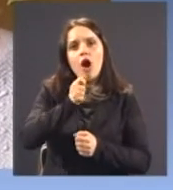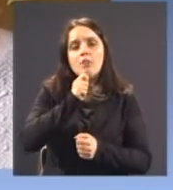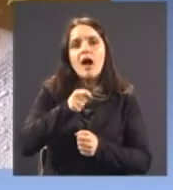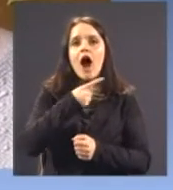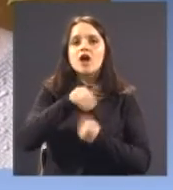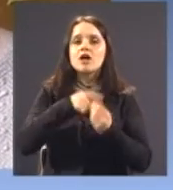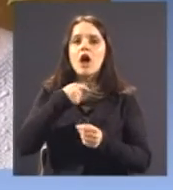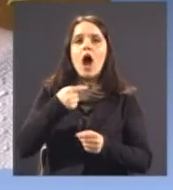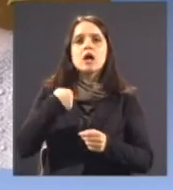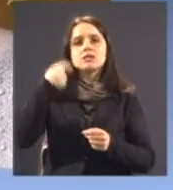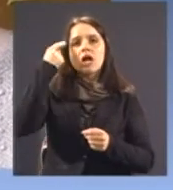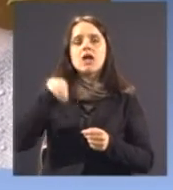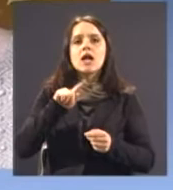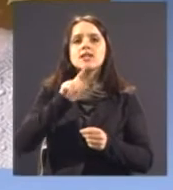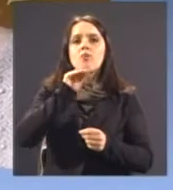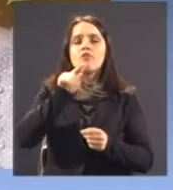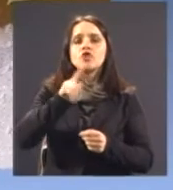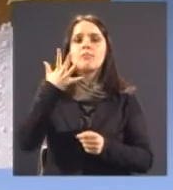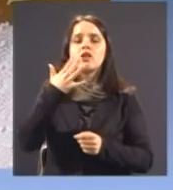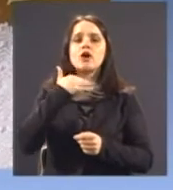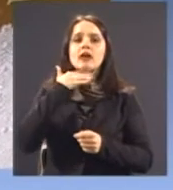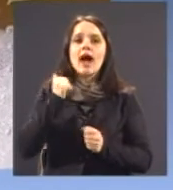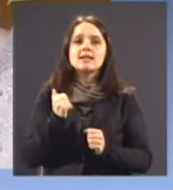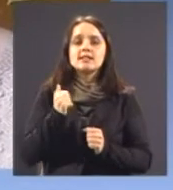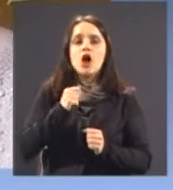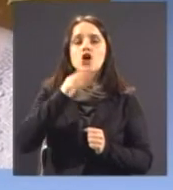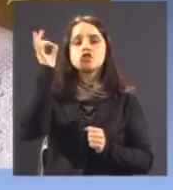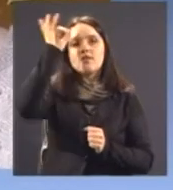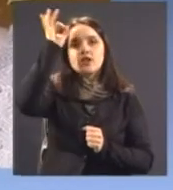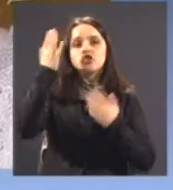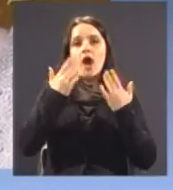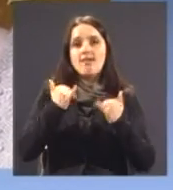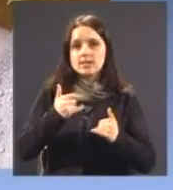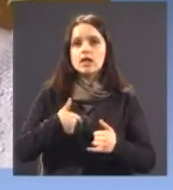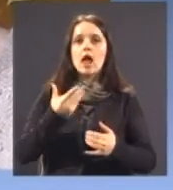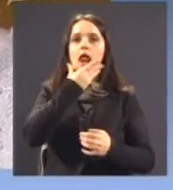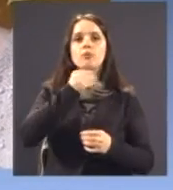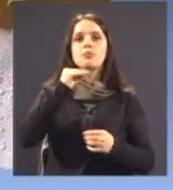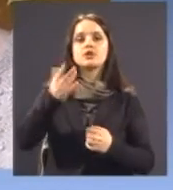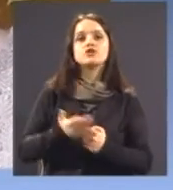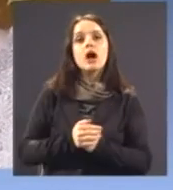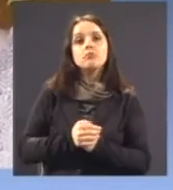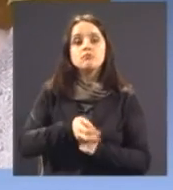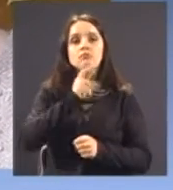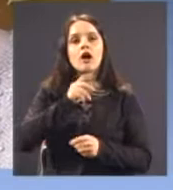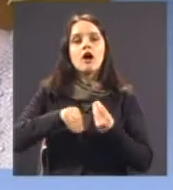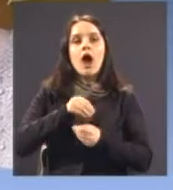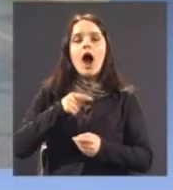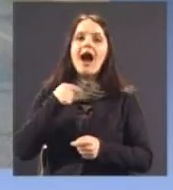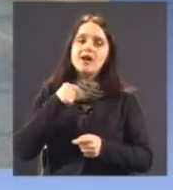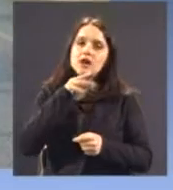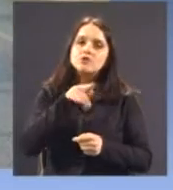pa znate, ja nisam govorio do petog razreda osnovne škole, a vidite kako sad lijepo pričam. Ja kažem, ali ipak bi bilo dobro da ga